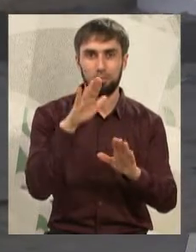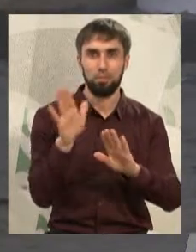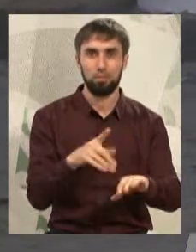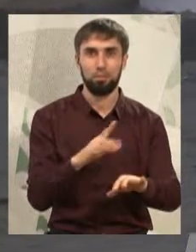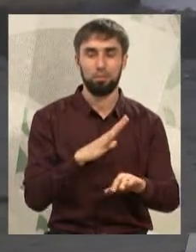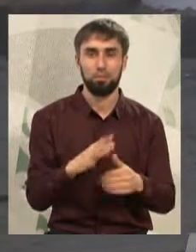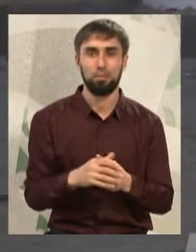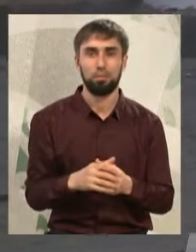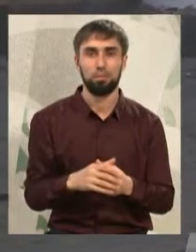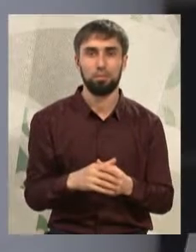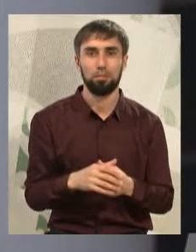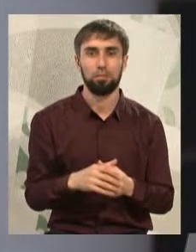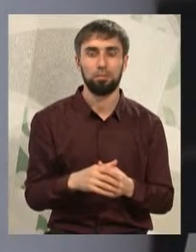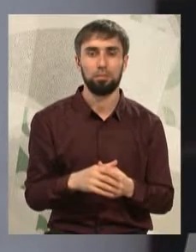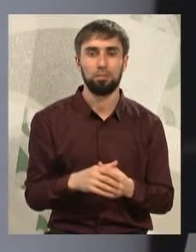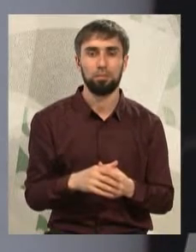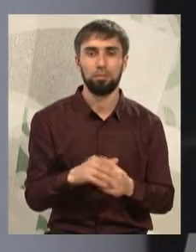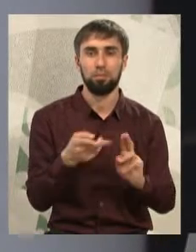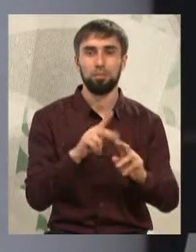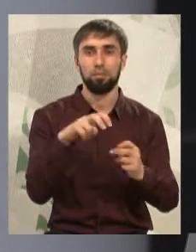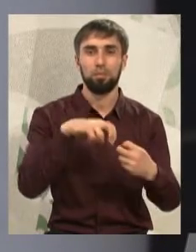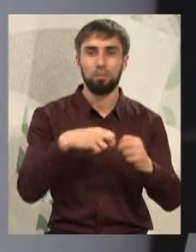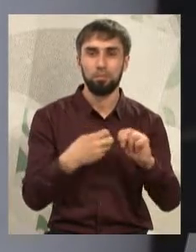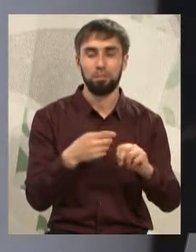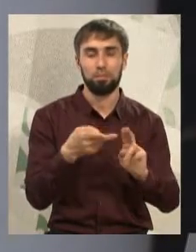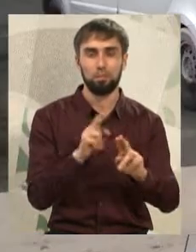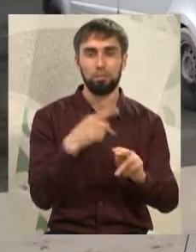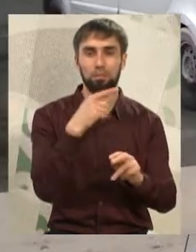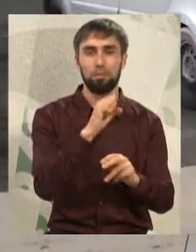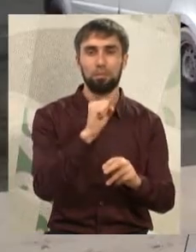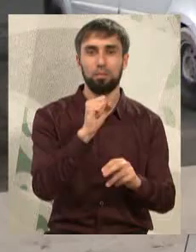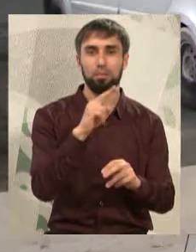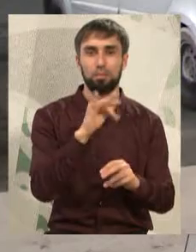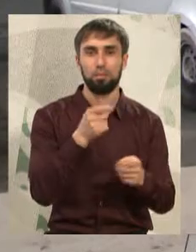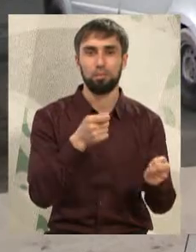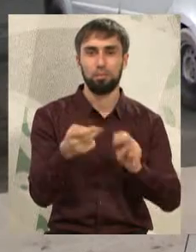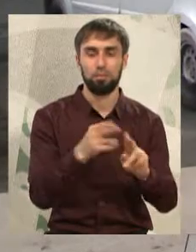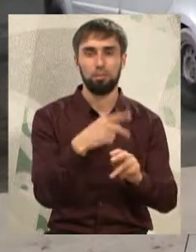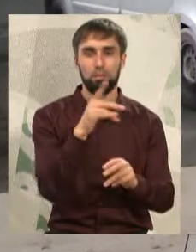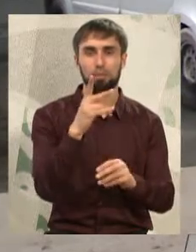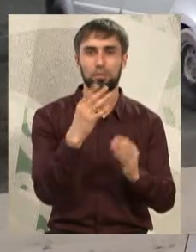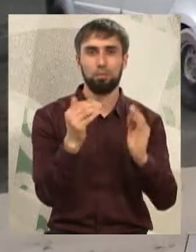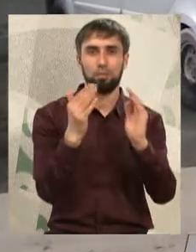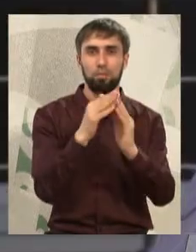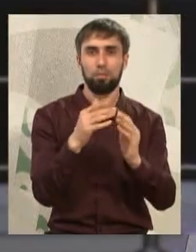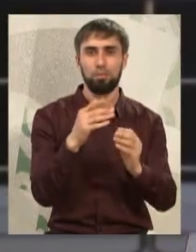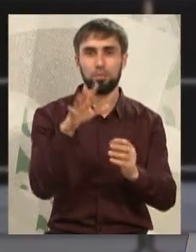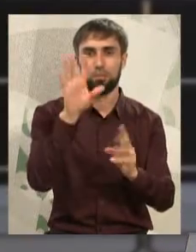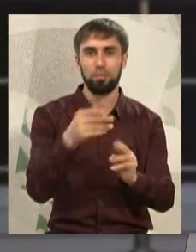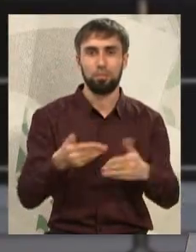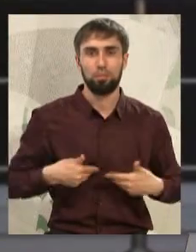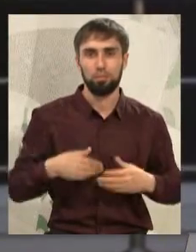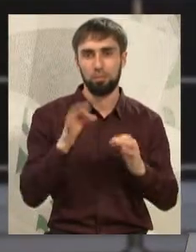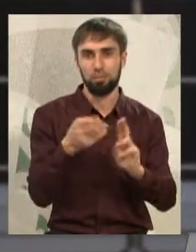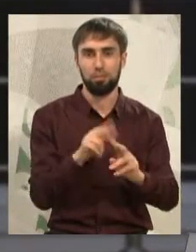они пытались, вот только администрация им отказала, ссылаясь на то, что дом еще не заселен и не сдан. Пока они ждали, управление по обслуживанию